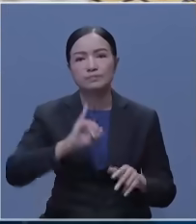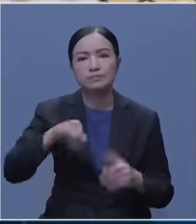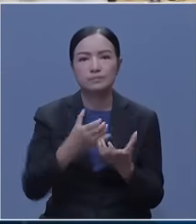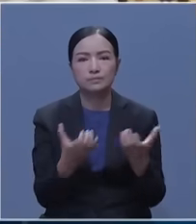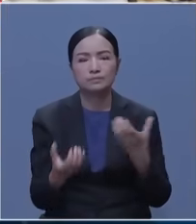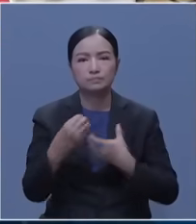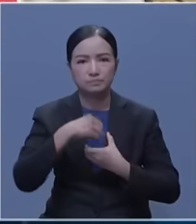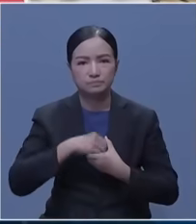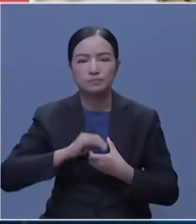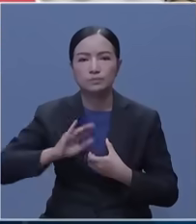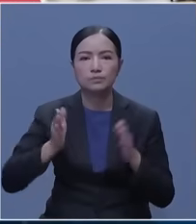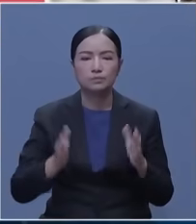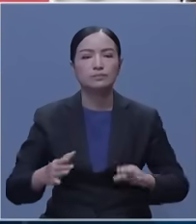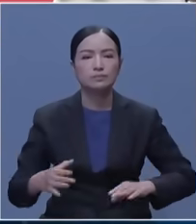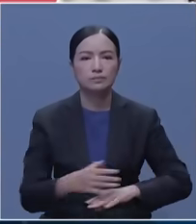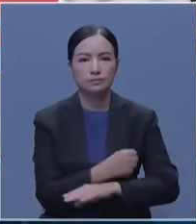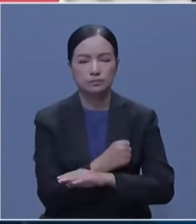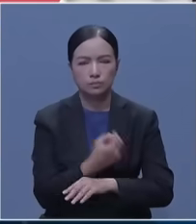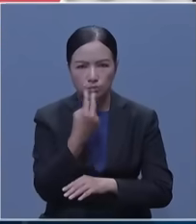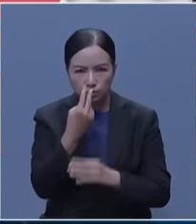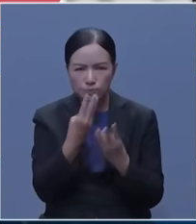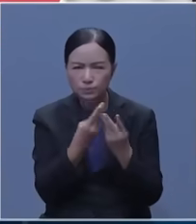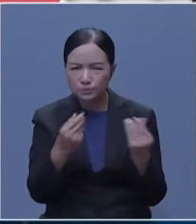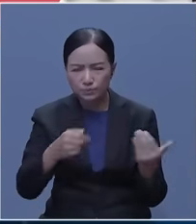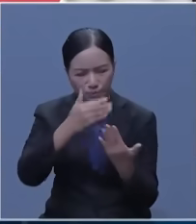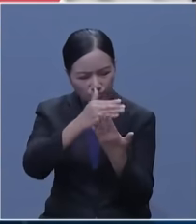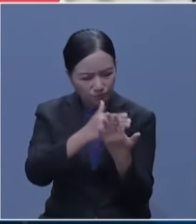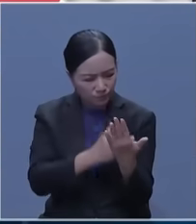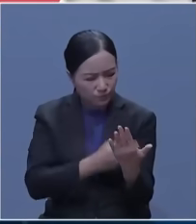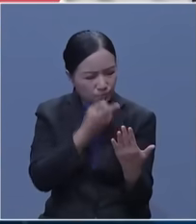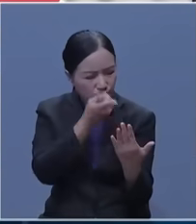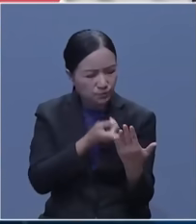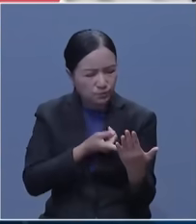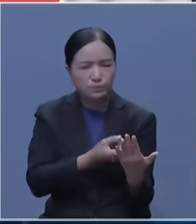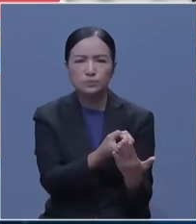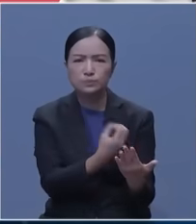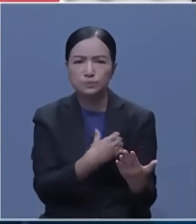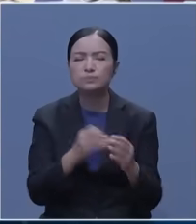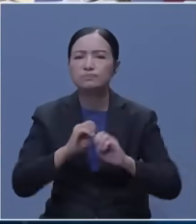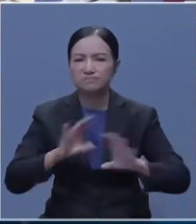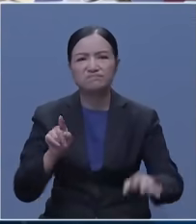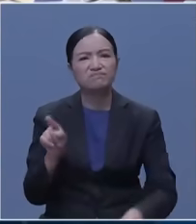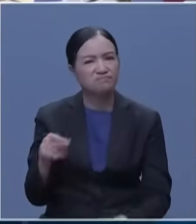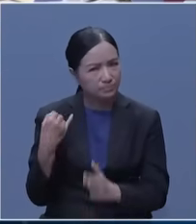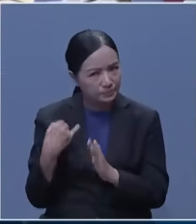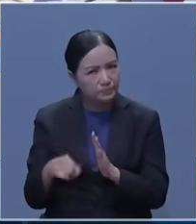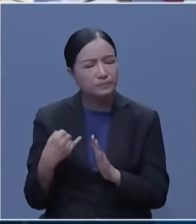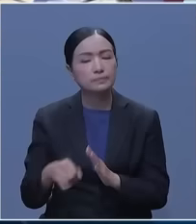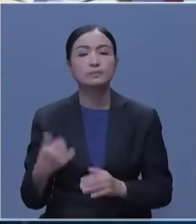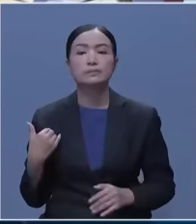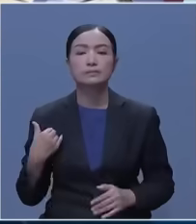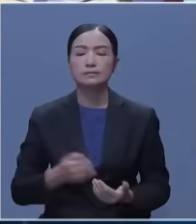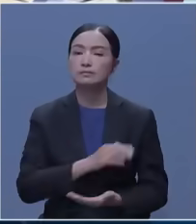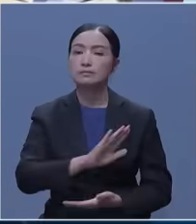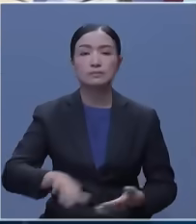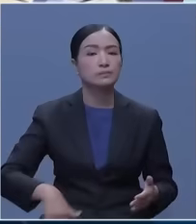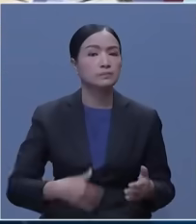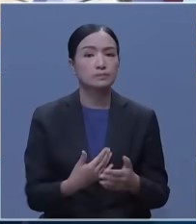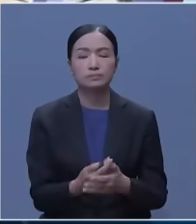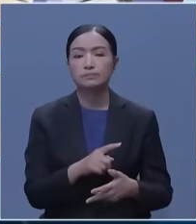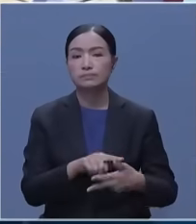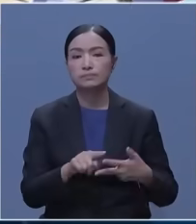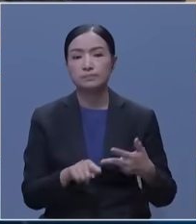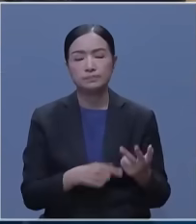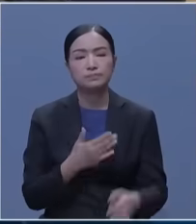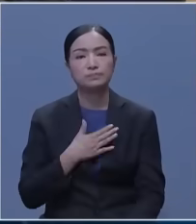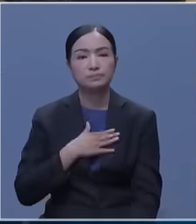นักการเมืองถ้าเราไปดูในรายละเอียดครับก็เขียนเอาไว้อย่างชัดเจนนะครับว่าน่าจะผิดเช่นเดียวกันทั้งหมดทั้งมวลนี้ครับผ